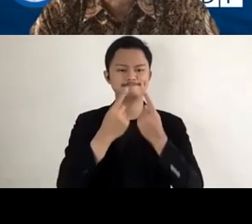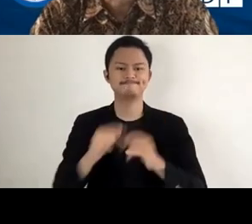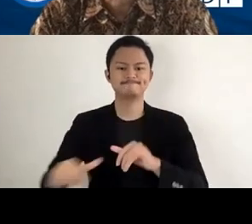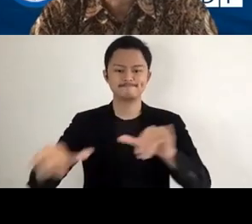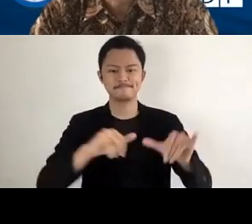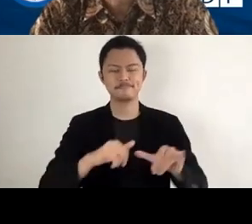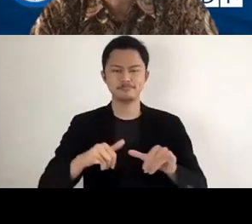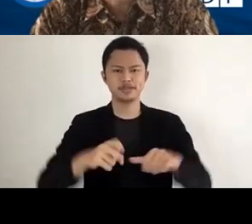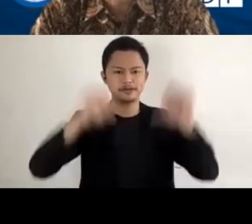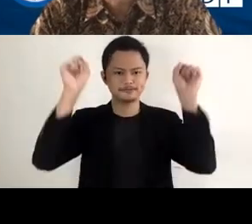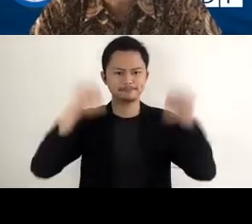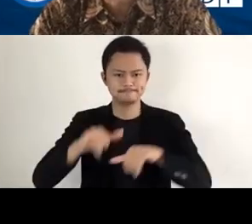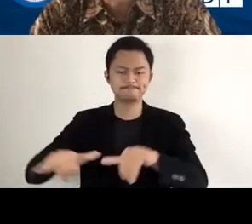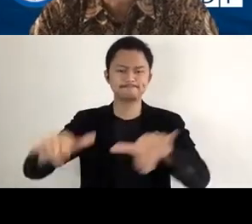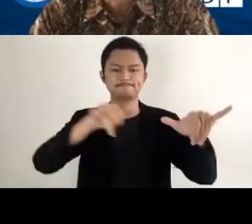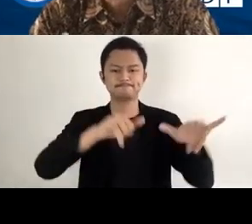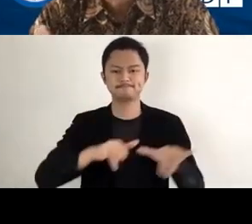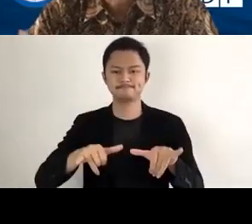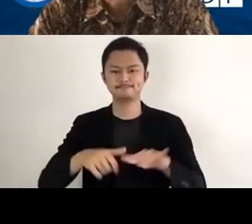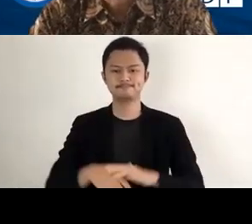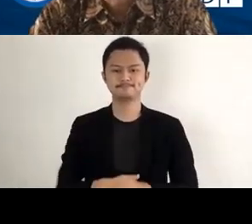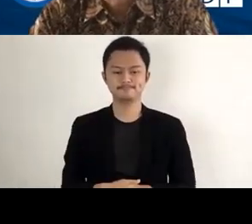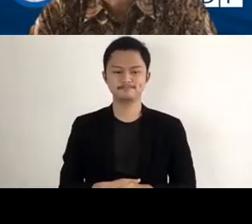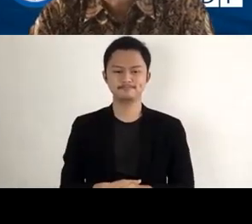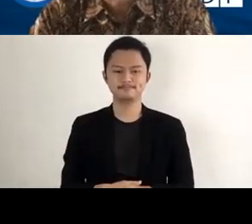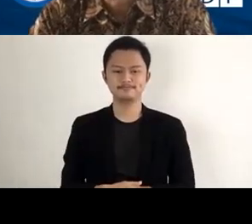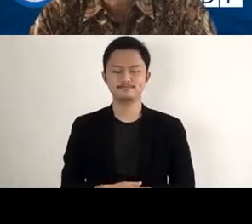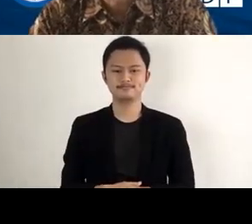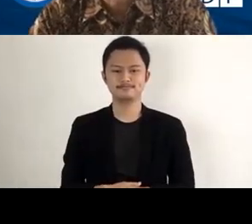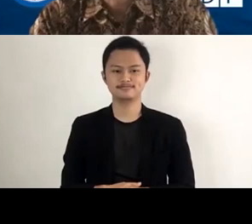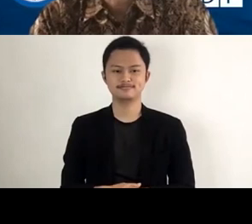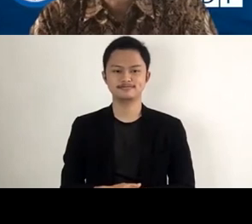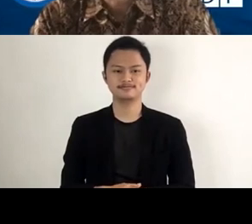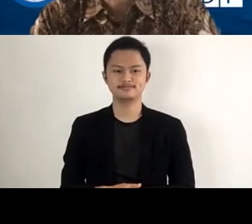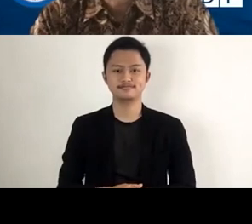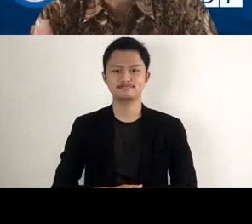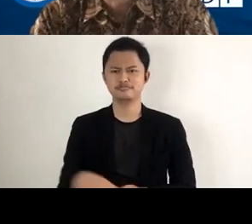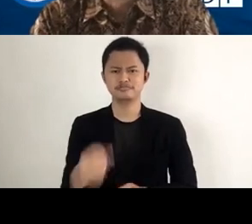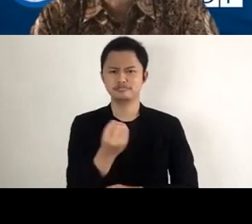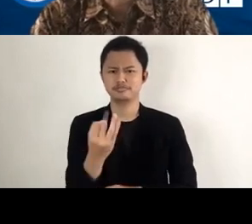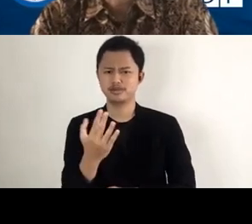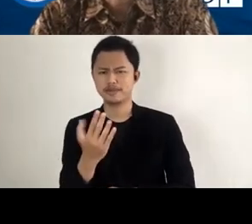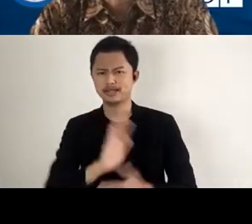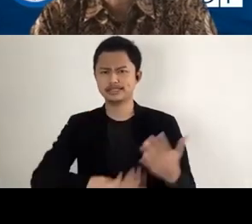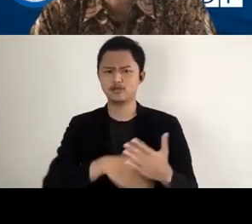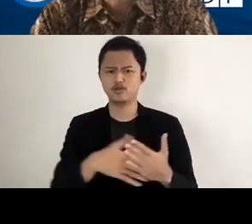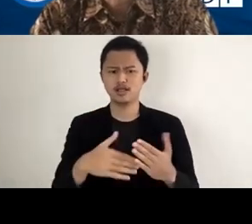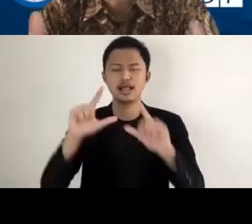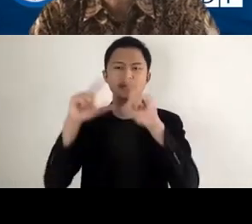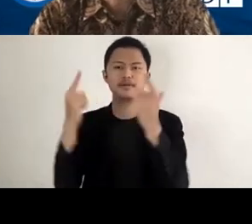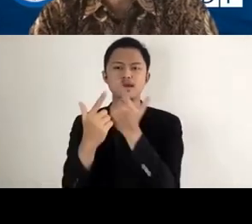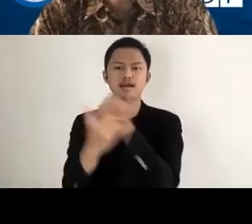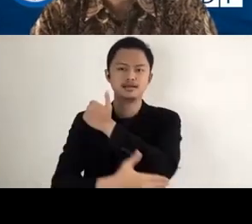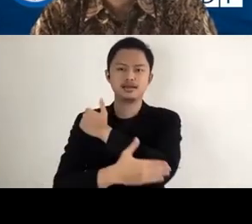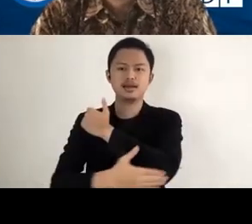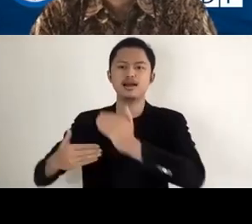kita sepakati Kemudian pada akhir periode tertentu lembaga negara akan